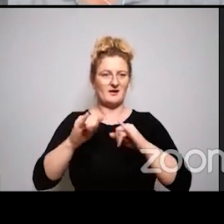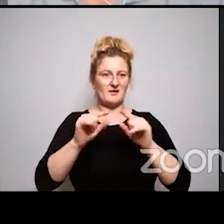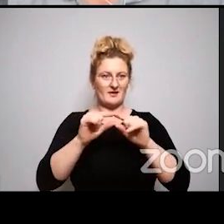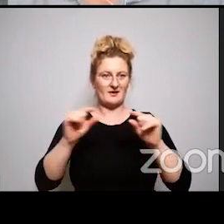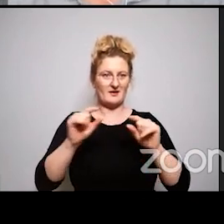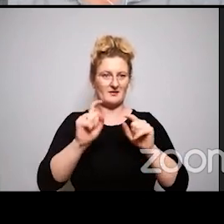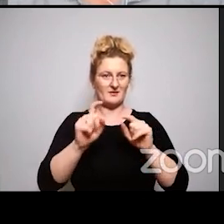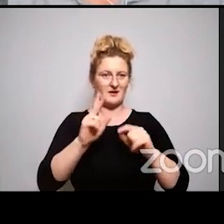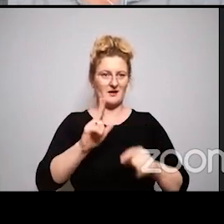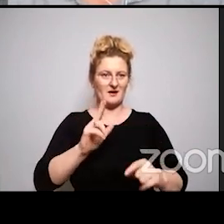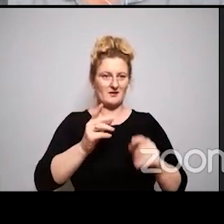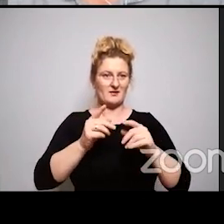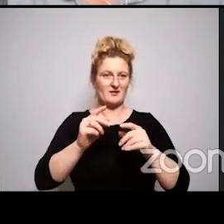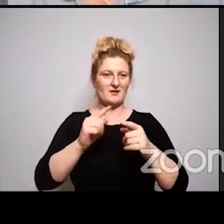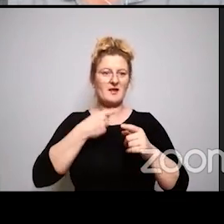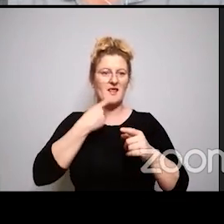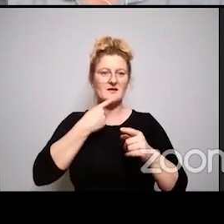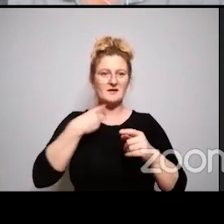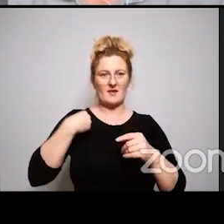Danieli.